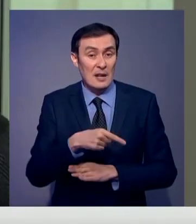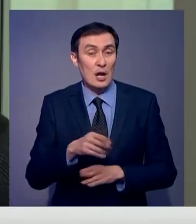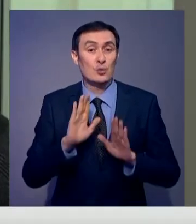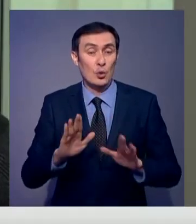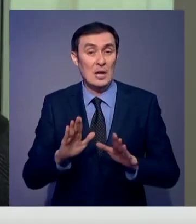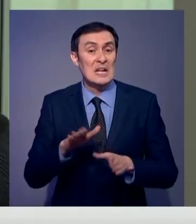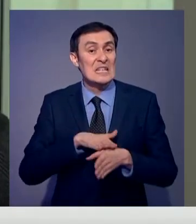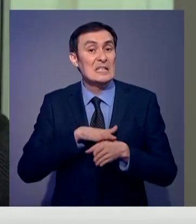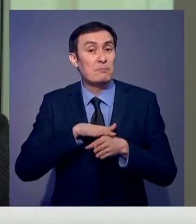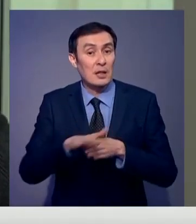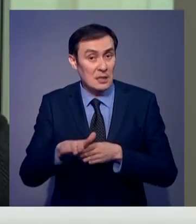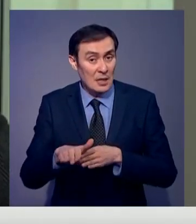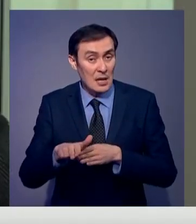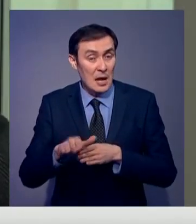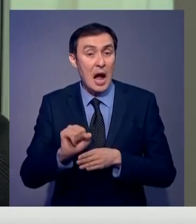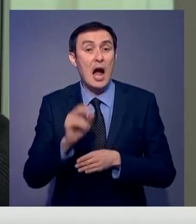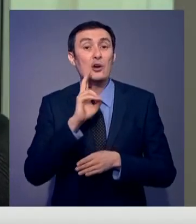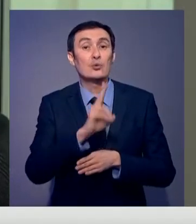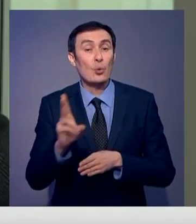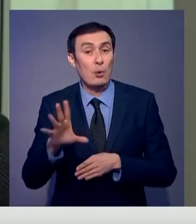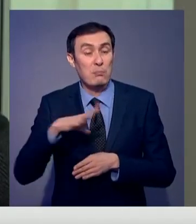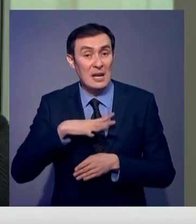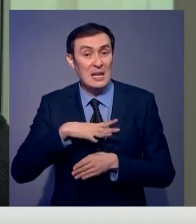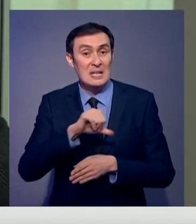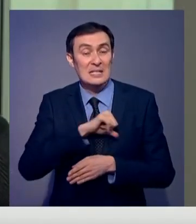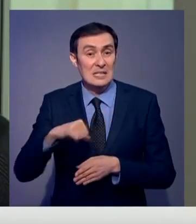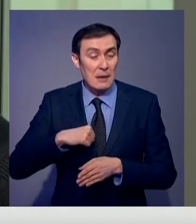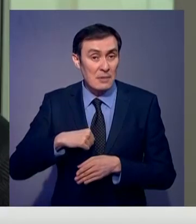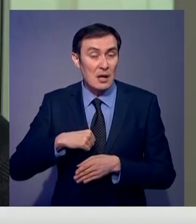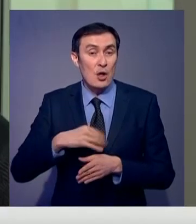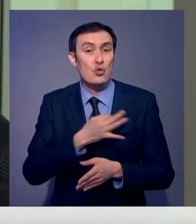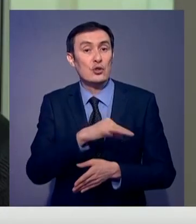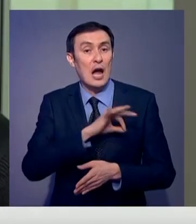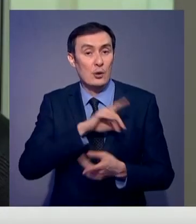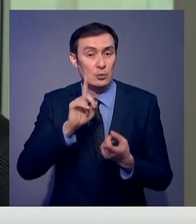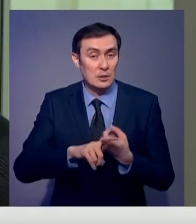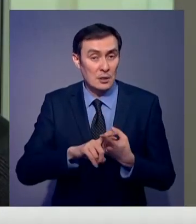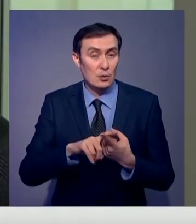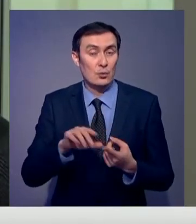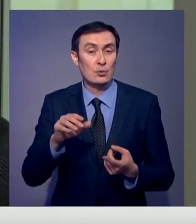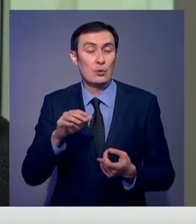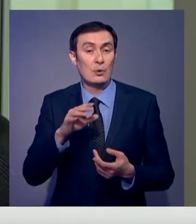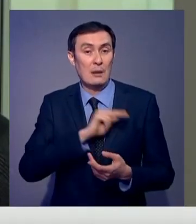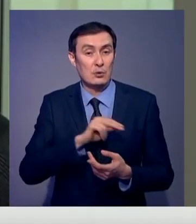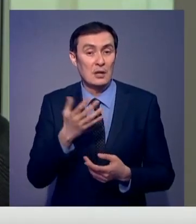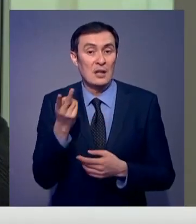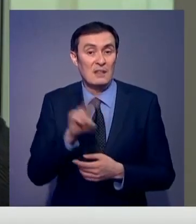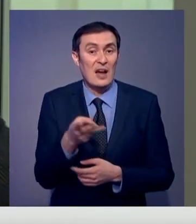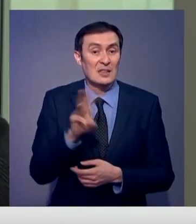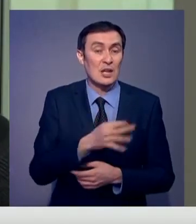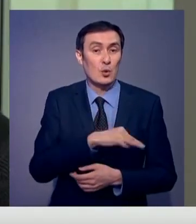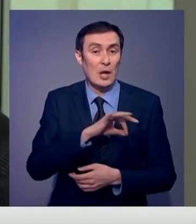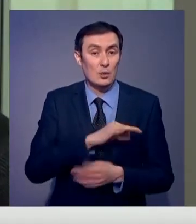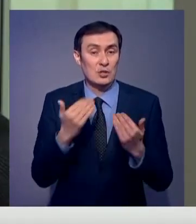непосредственные исполнители, а именно лица, замешанные в нем, в частности, нотариусы. Вот у нас 2-3 нотариуса,